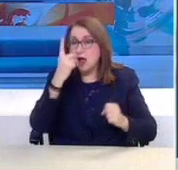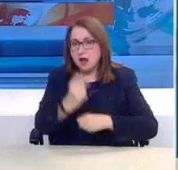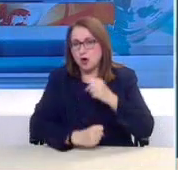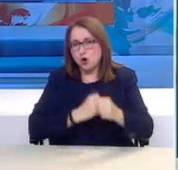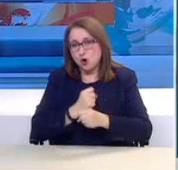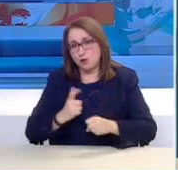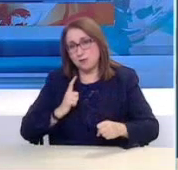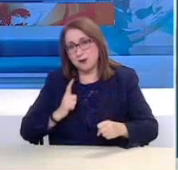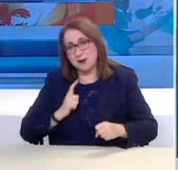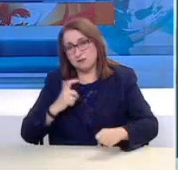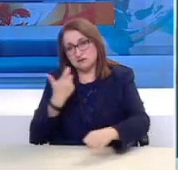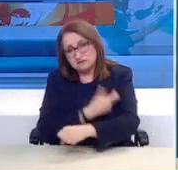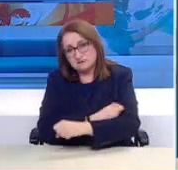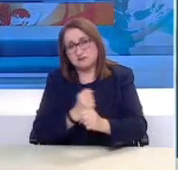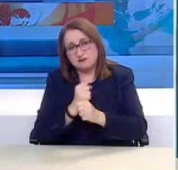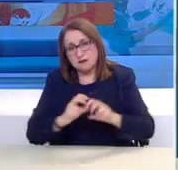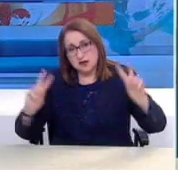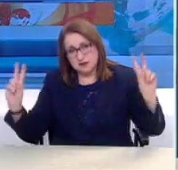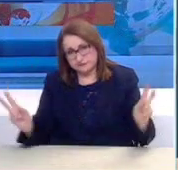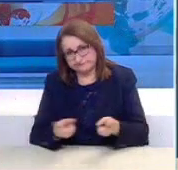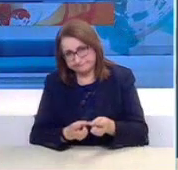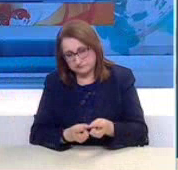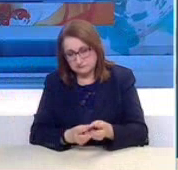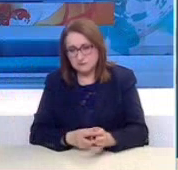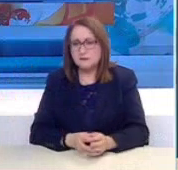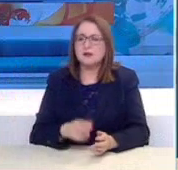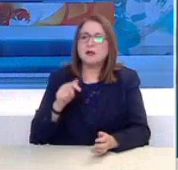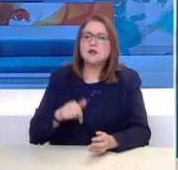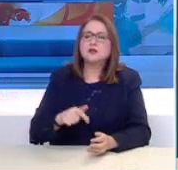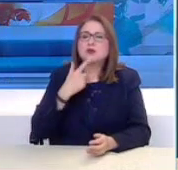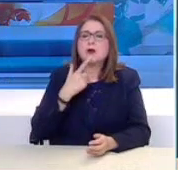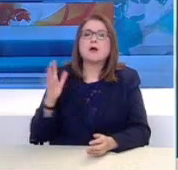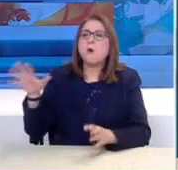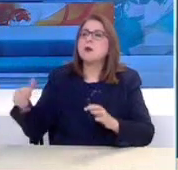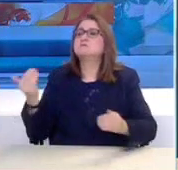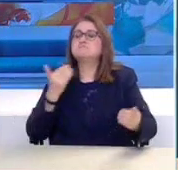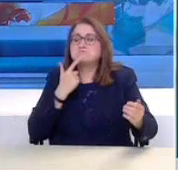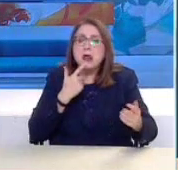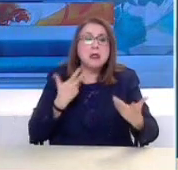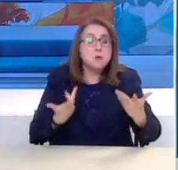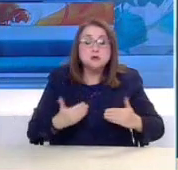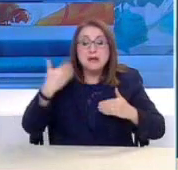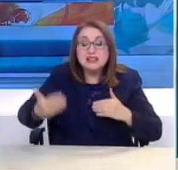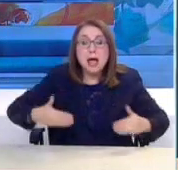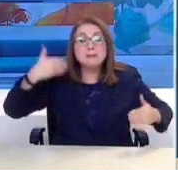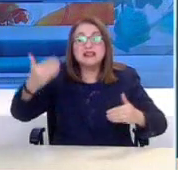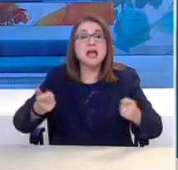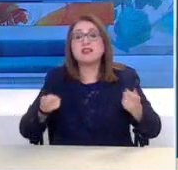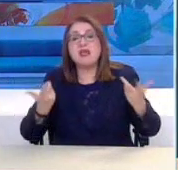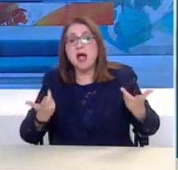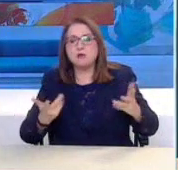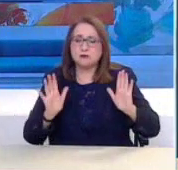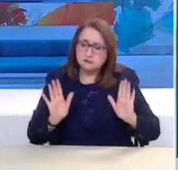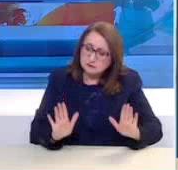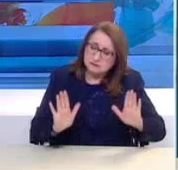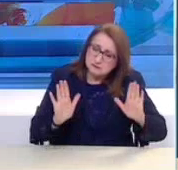Πολλά ακούγονται για τη στρατηγική μετάβαση στην επόμενη φάση. Είναι πρόωρο ακόμα να μιλάμε γι' αυτό. Παρ' όλα αυτά, θα στηρίζεται στην προστασία